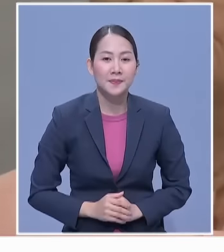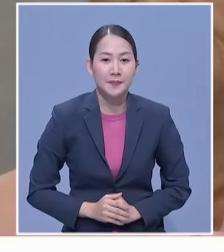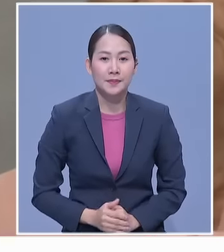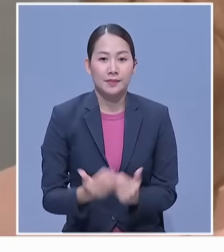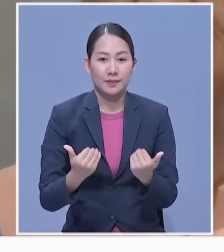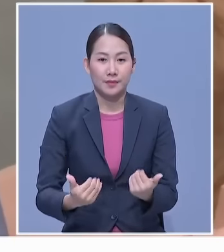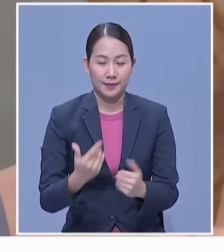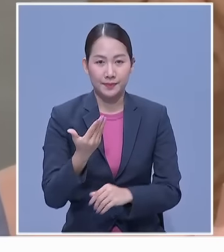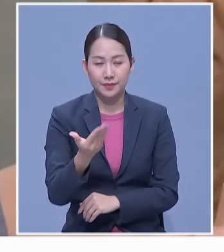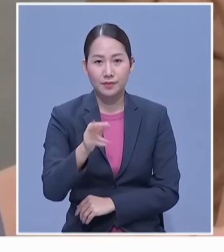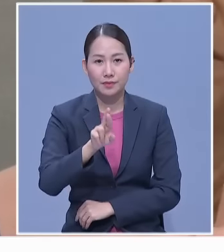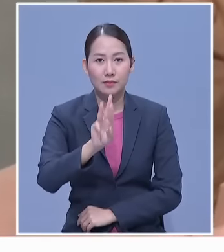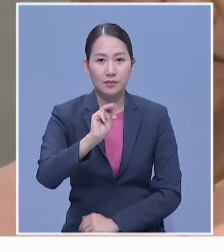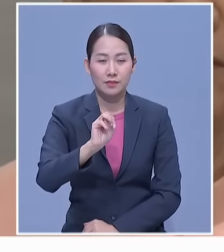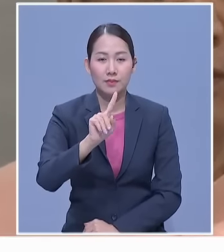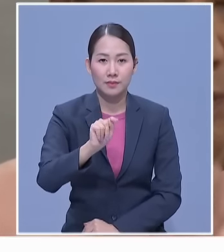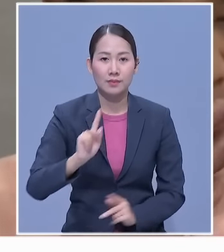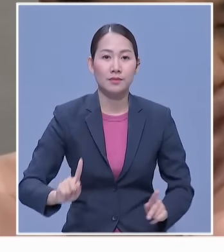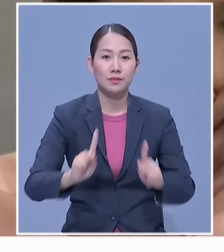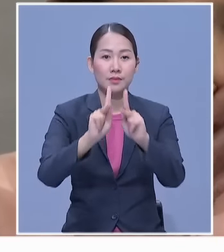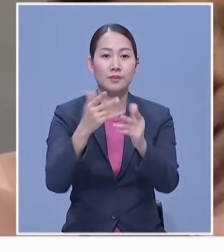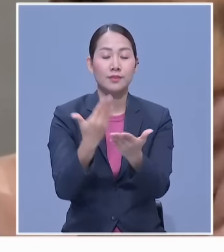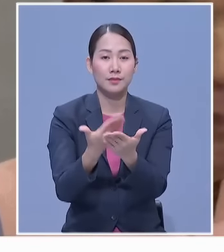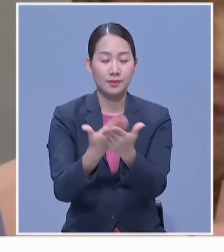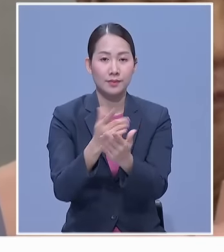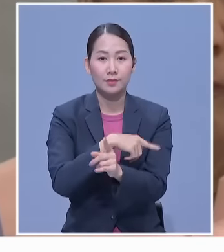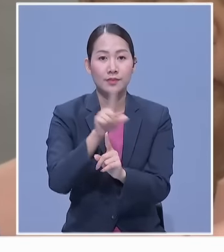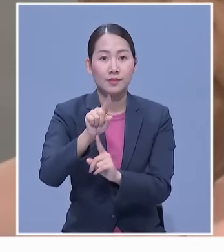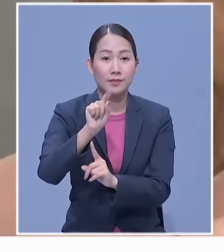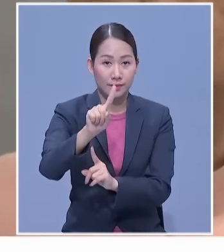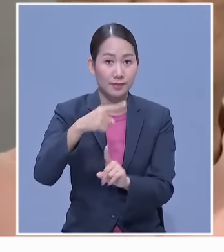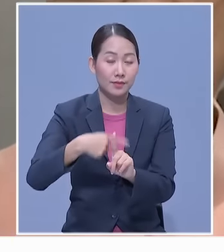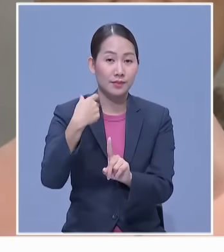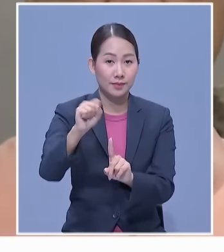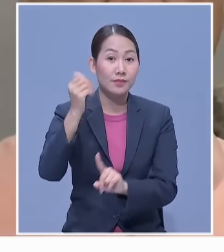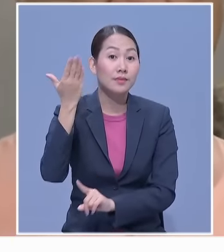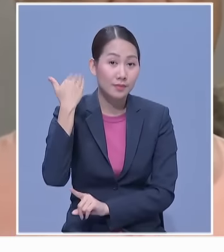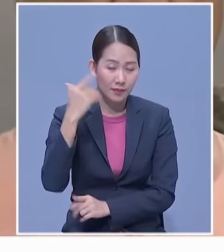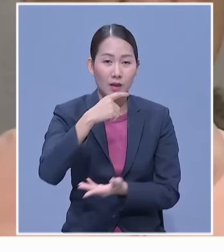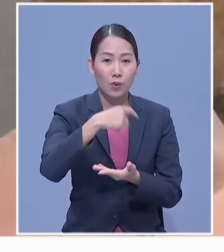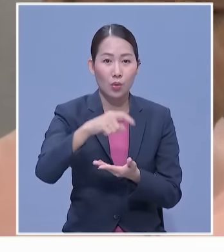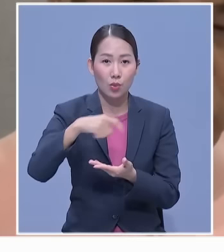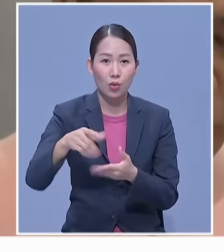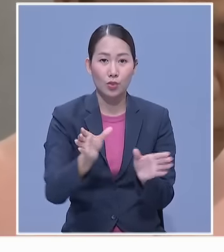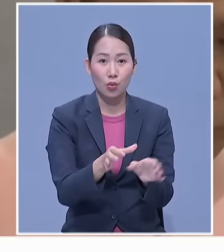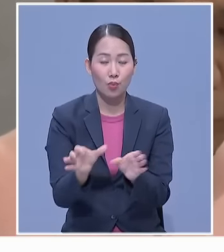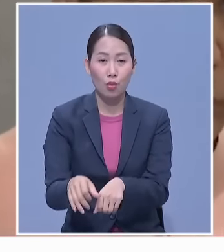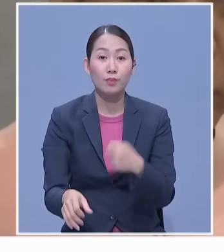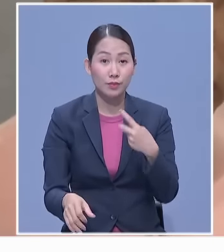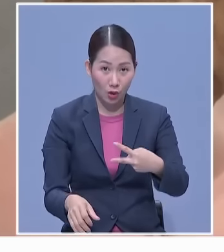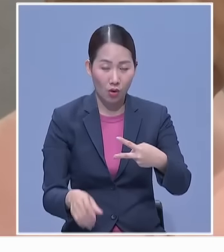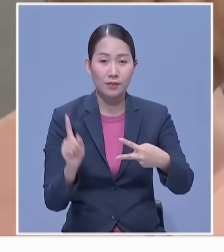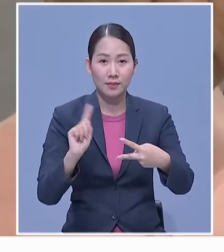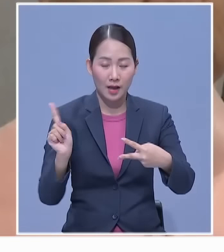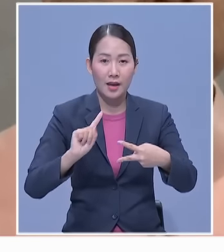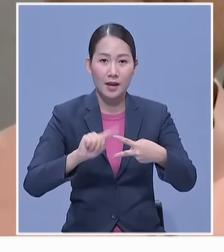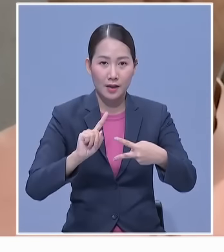แจงเรื่องของการโอนรอบที่ 2เพิ่มเติมบอกว่าเมื่อวันที่ 2ตุลาคมที่ผ่านมาโอนให้ 2กลุ่มไปแล้วคือกลุ่มถือบัตรสวัสดิการ